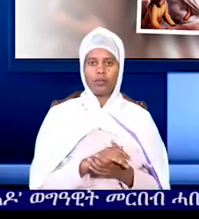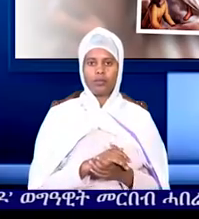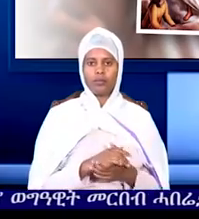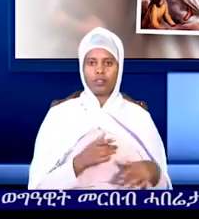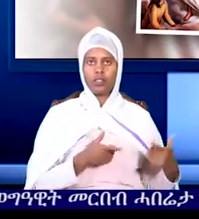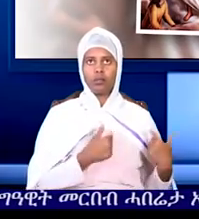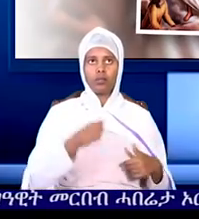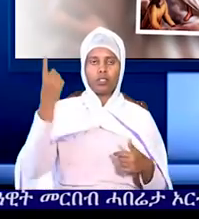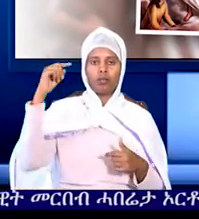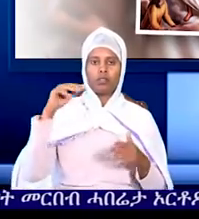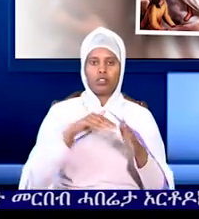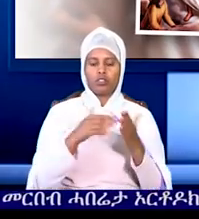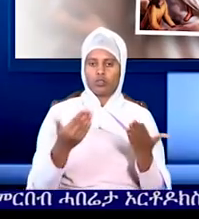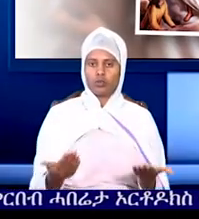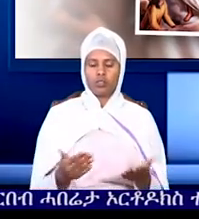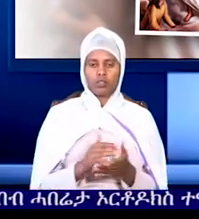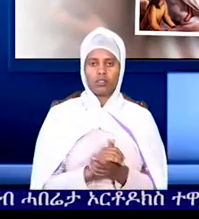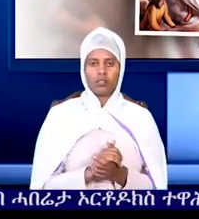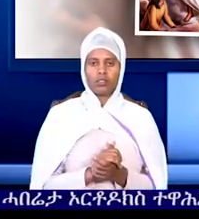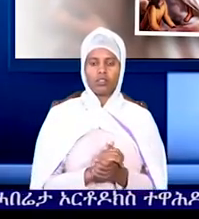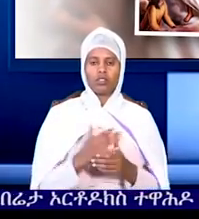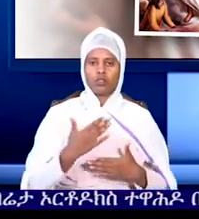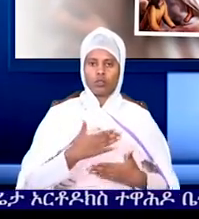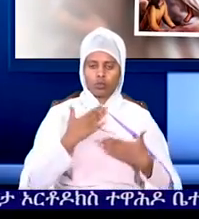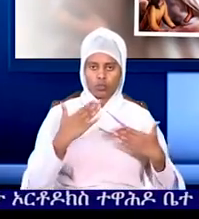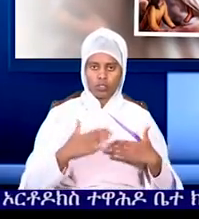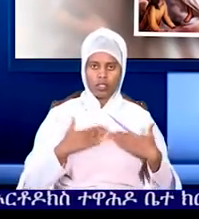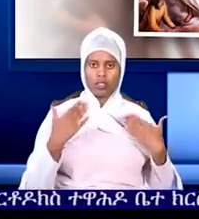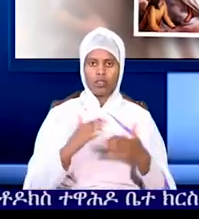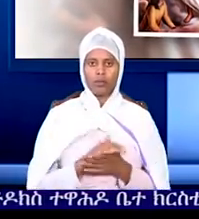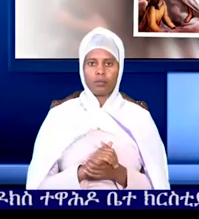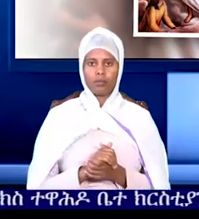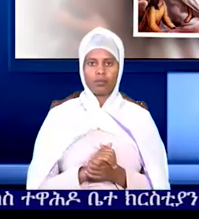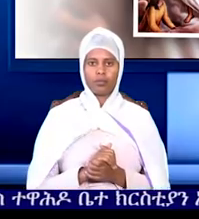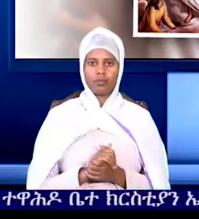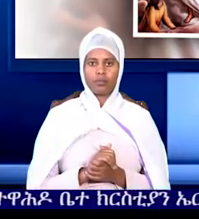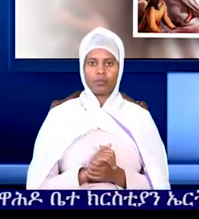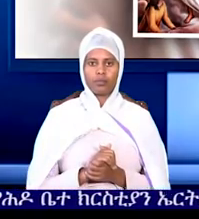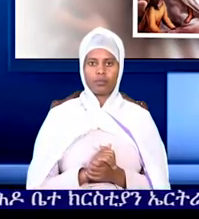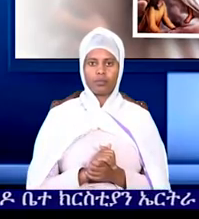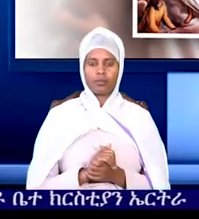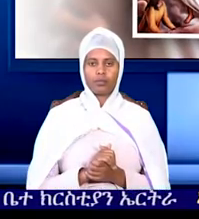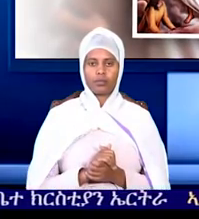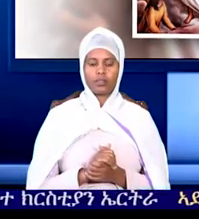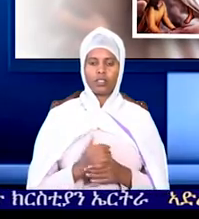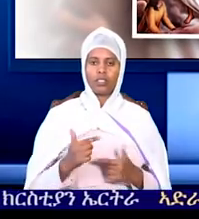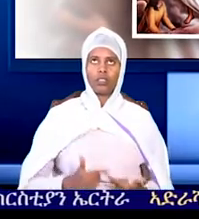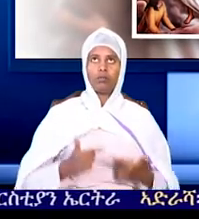ወሰን የብሉን ድበለ ልበ ኣምላክ ዳዊት ሕጂ ውን እዛ ዓለት እዚኣ ንሕጎሰላን